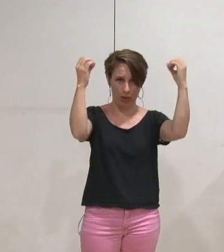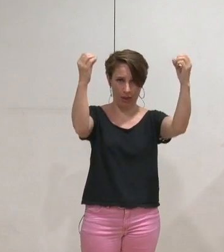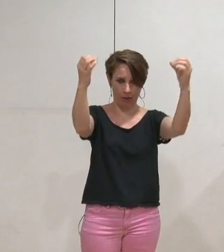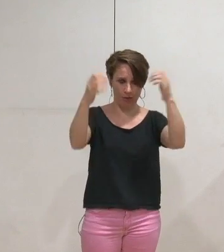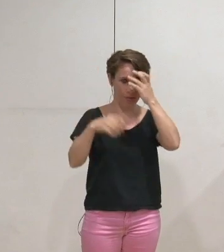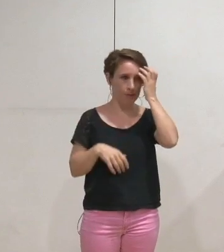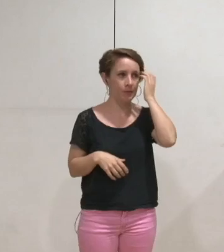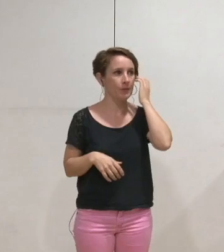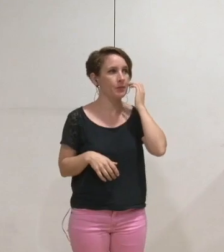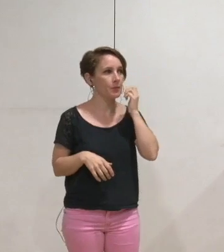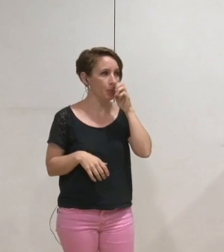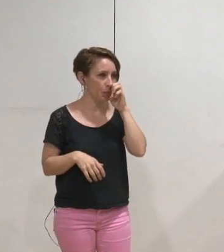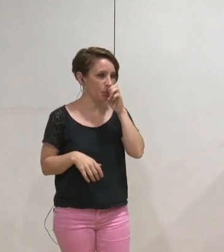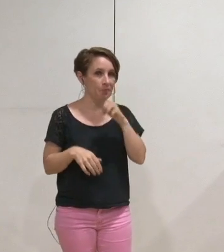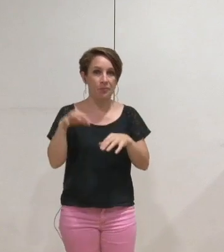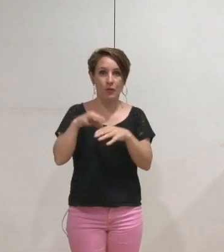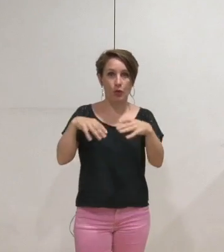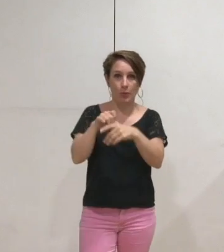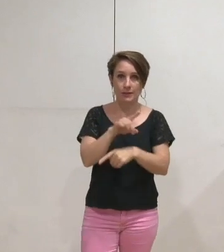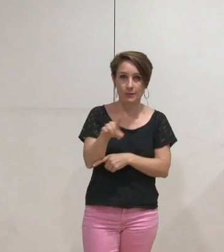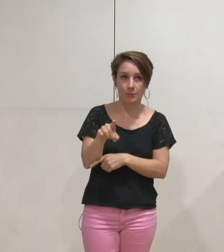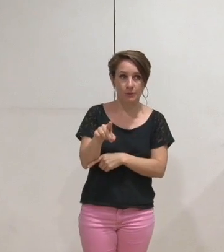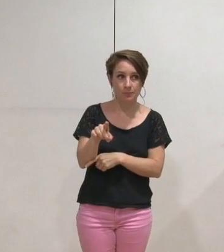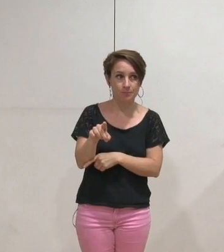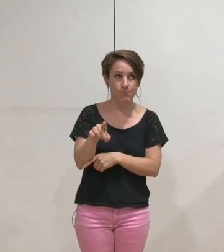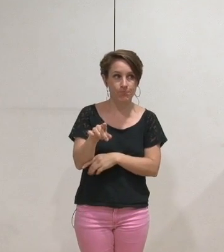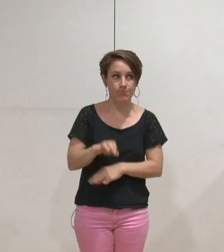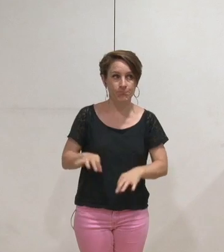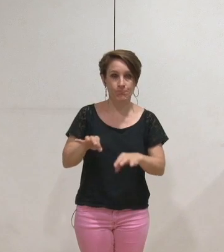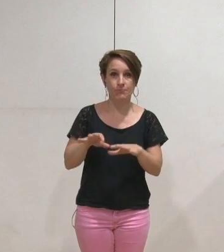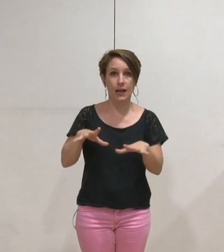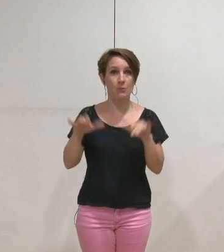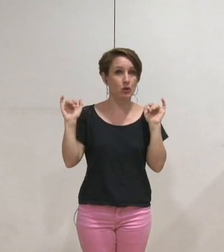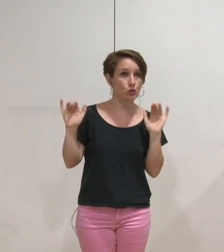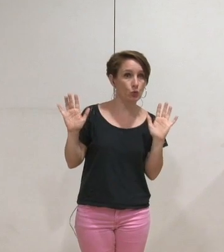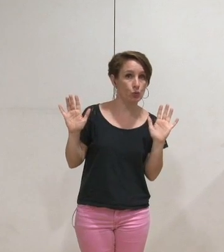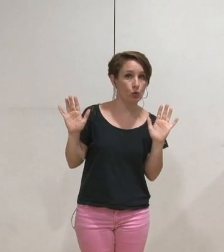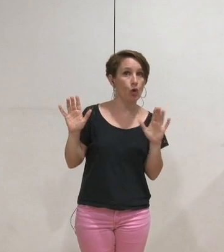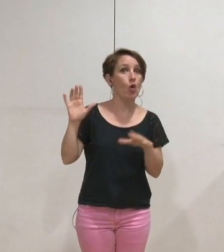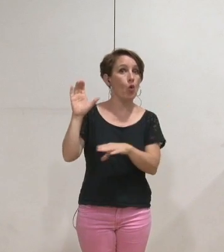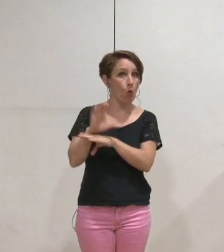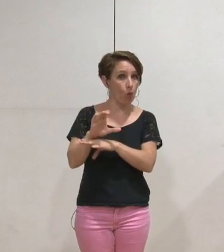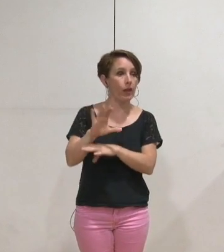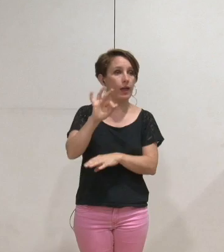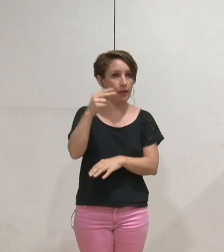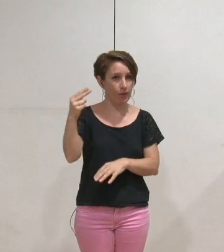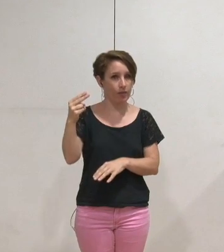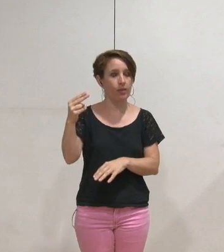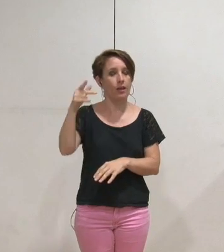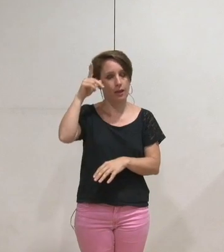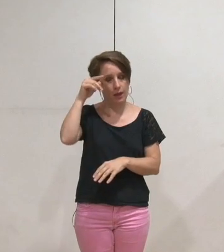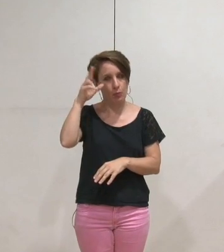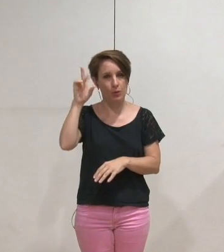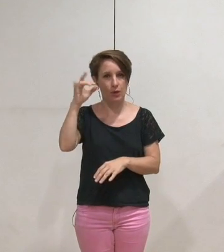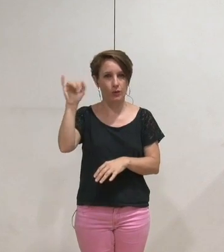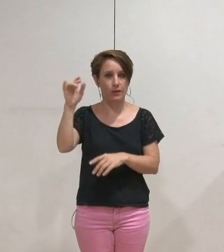lumière euh ne prend pas part au vote abstention vote contre Front national républicain